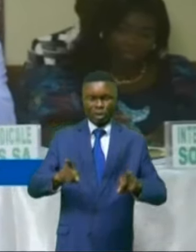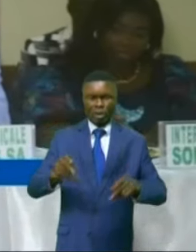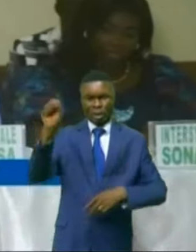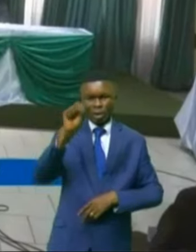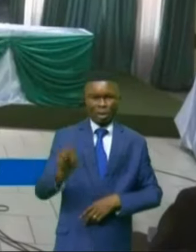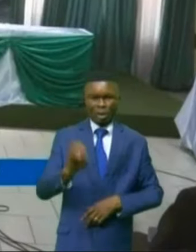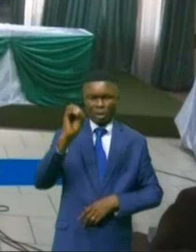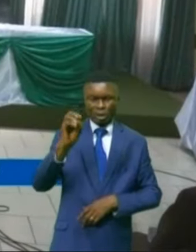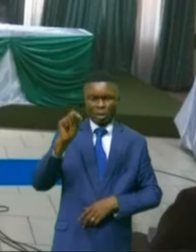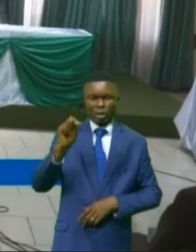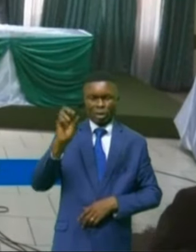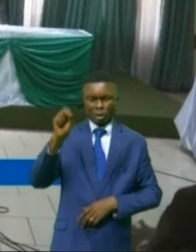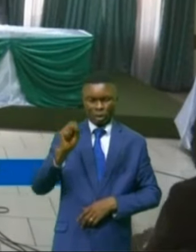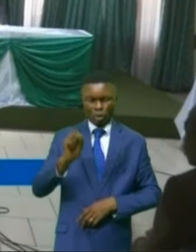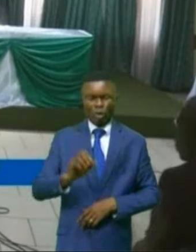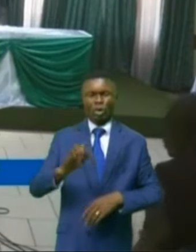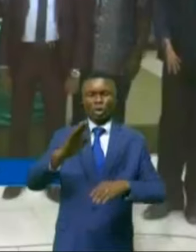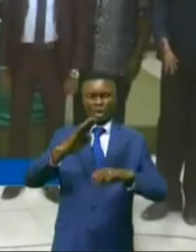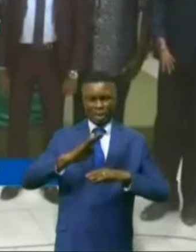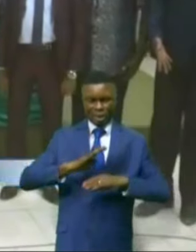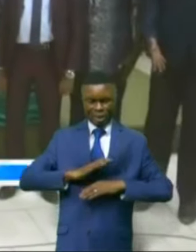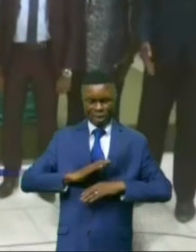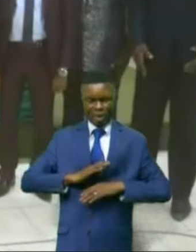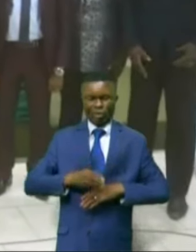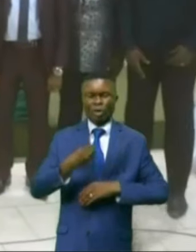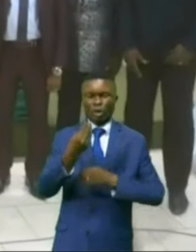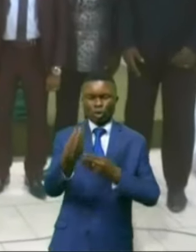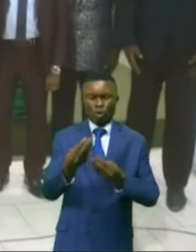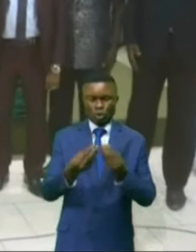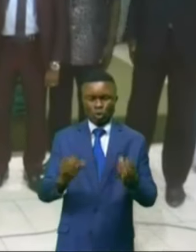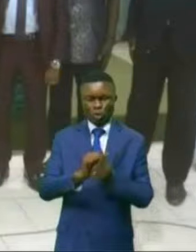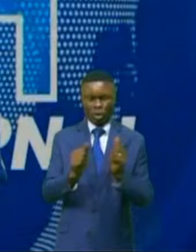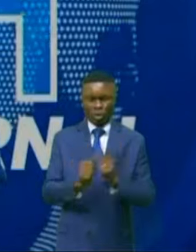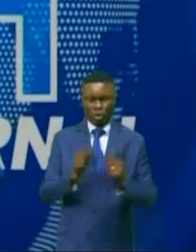de faire face à la compétition qui bat son plein.